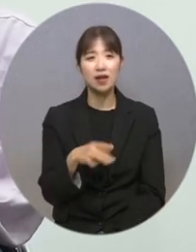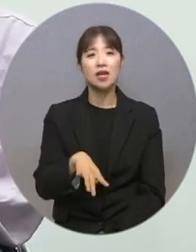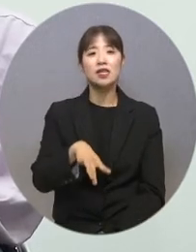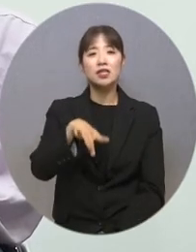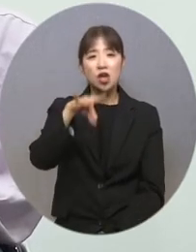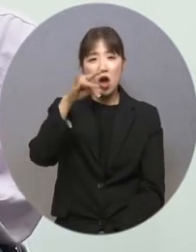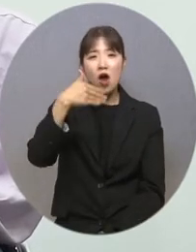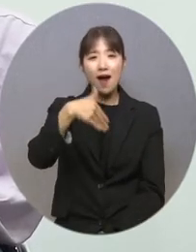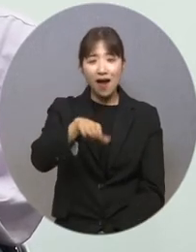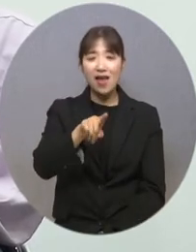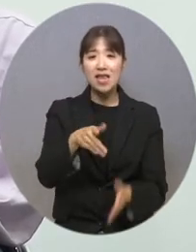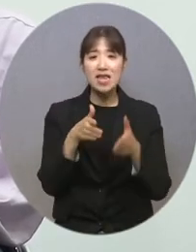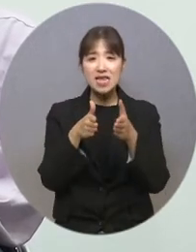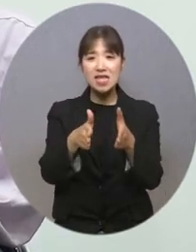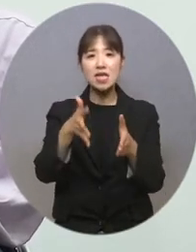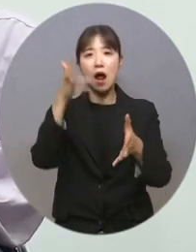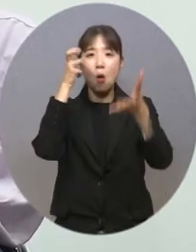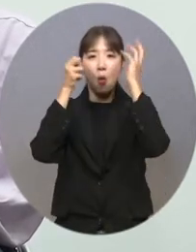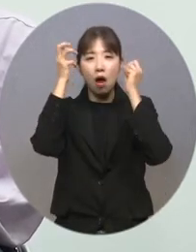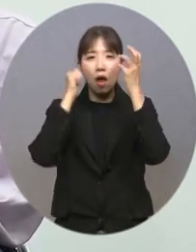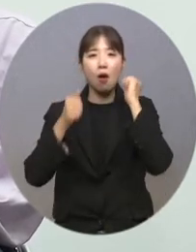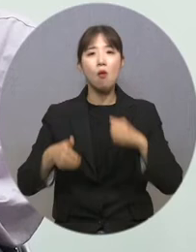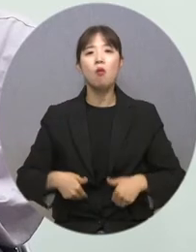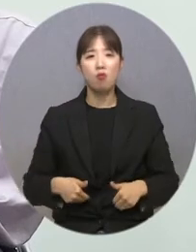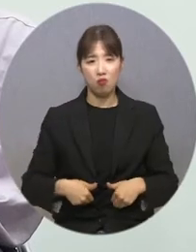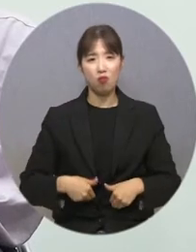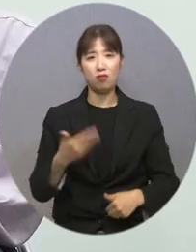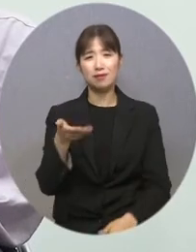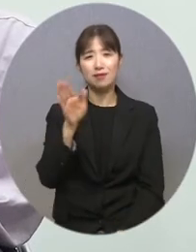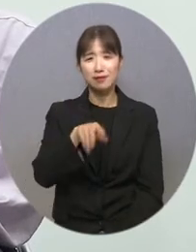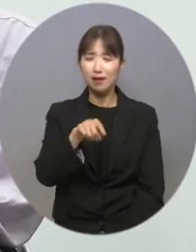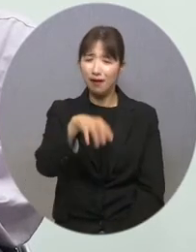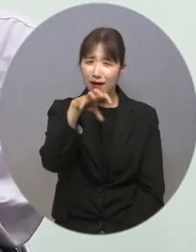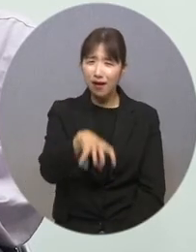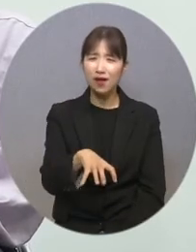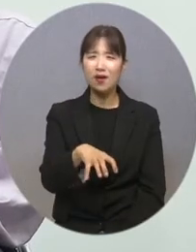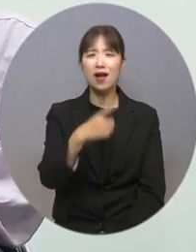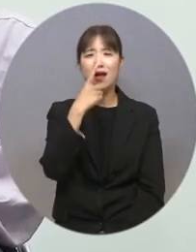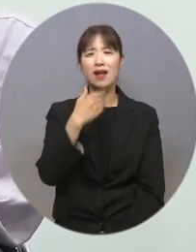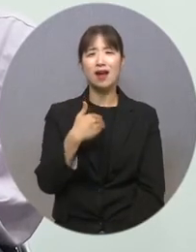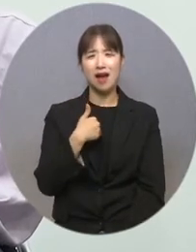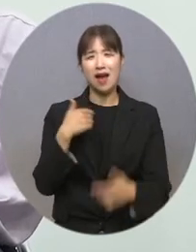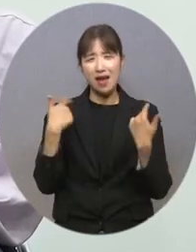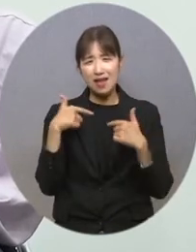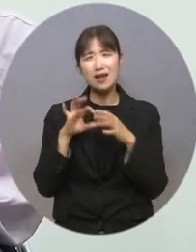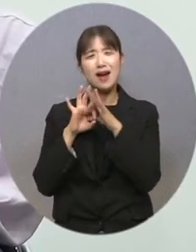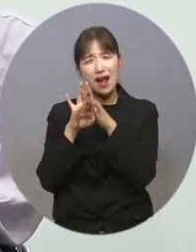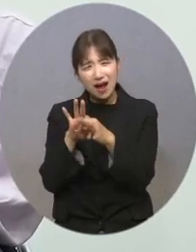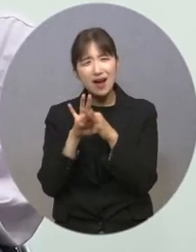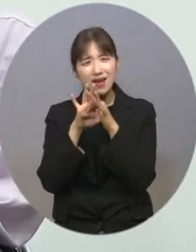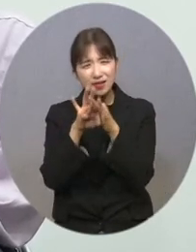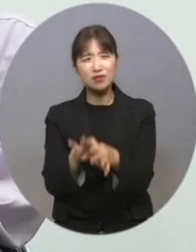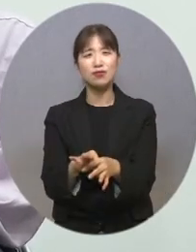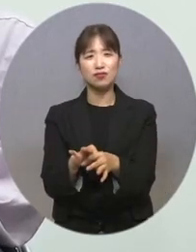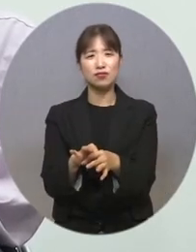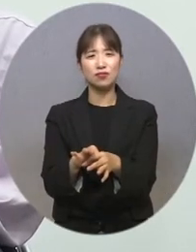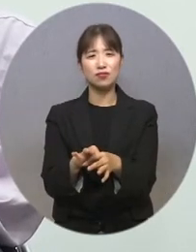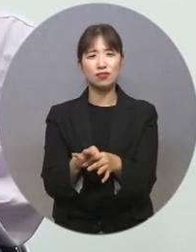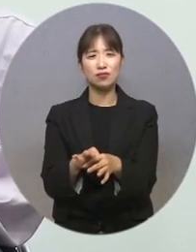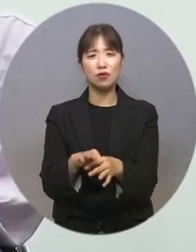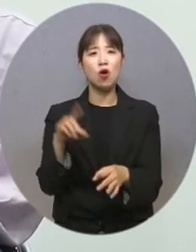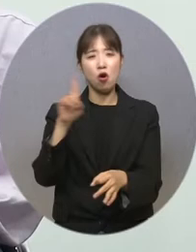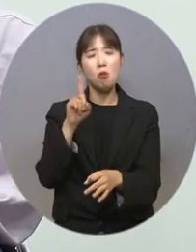갔던 일을 이제 보지 그 배워야 되는 데에 휴지기 교육 옷이 계속 그제 시아 a 이제